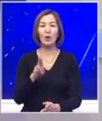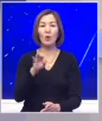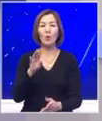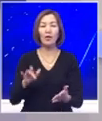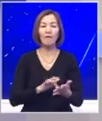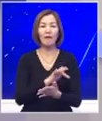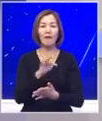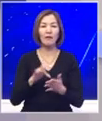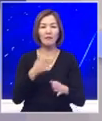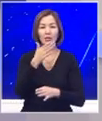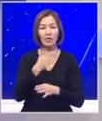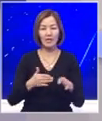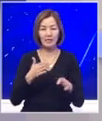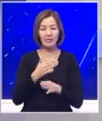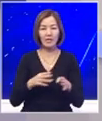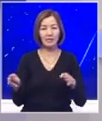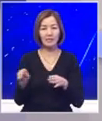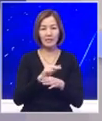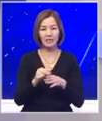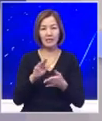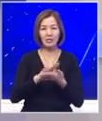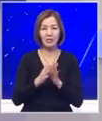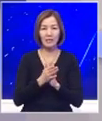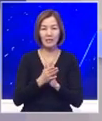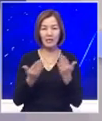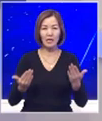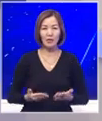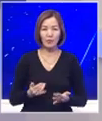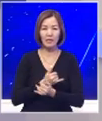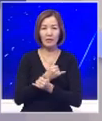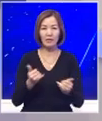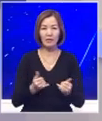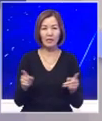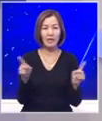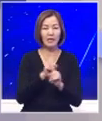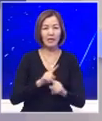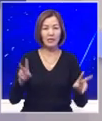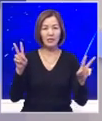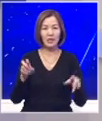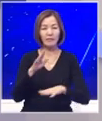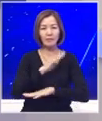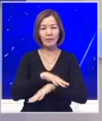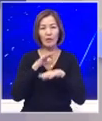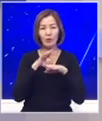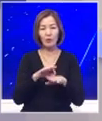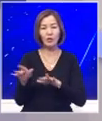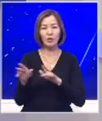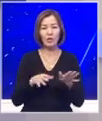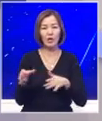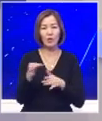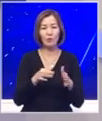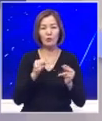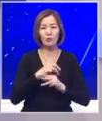Қонаев қаласында жартылай стационар жағдайындағы арнайы әлеуметтік қызметкер көрсетудің ерекшеліктері тақырыбында семинар өтті. Шараға